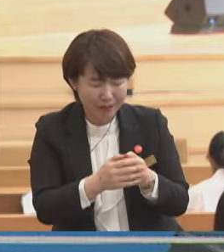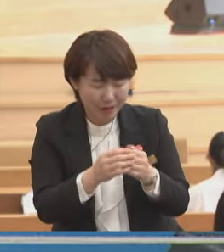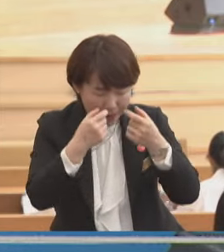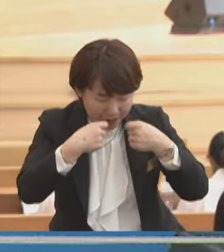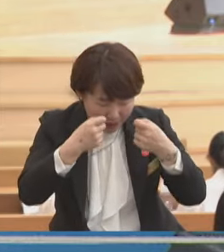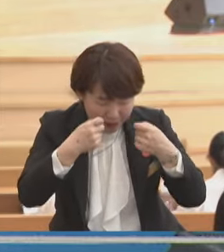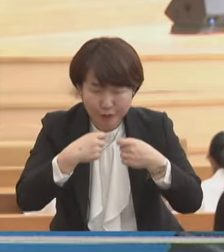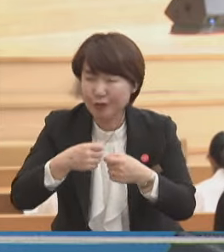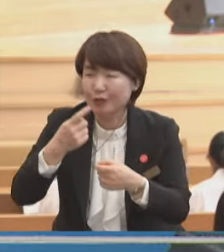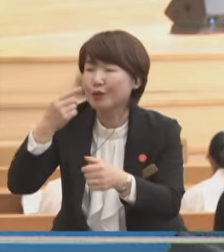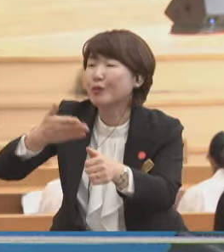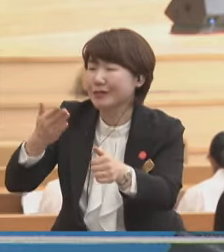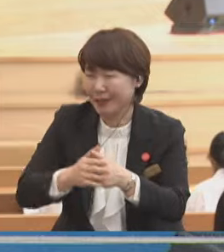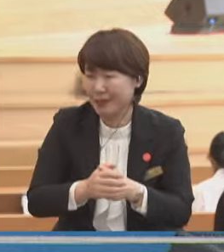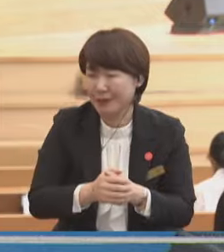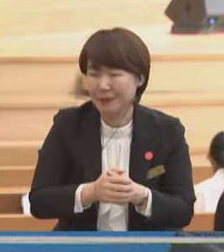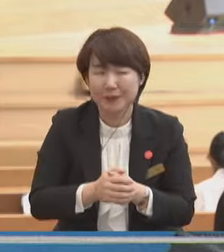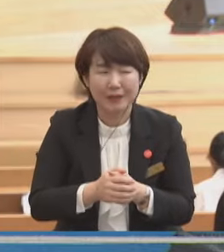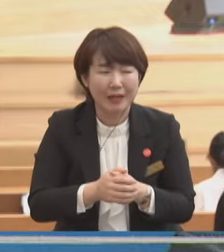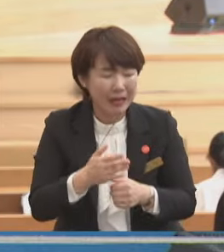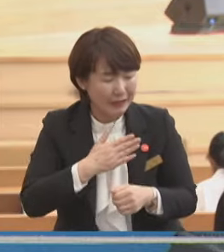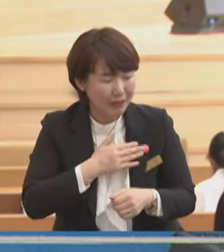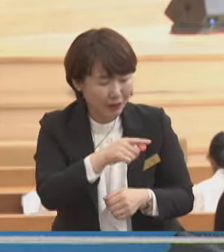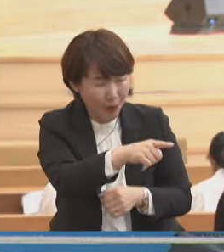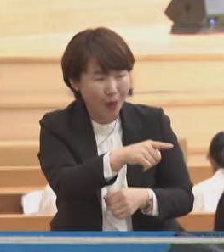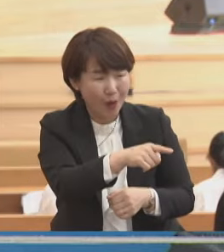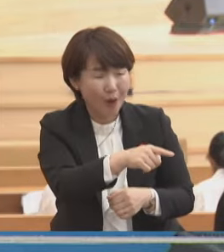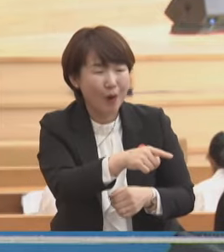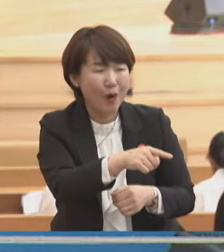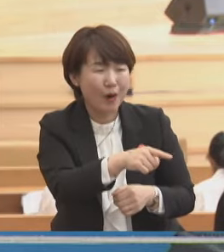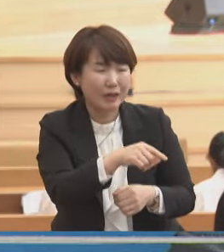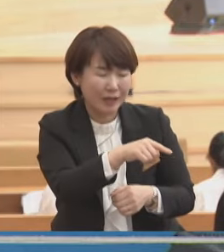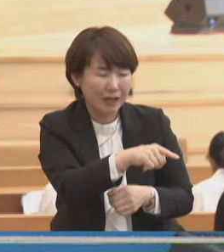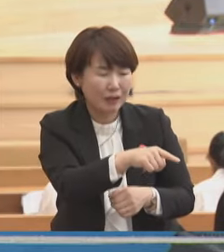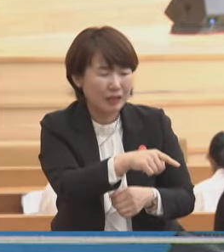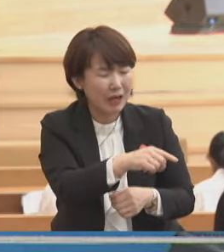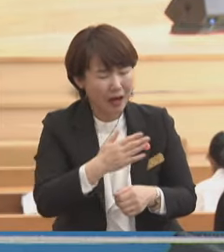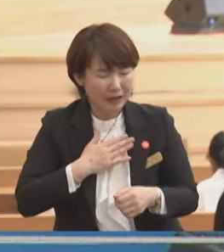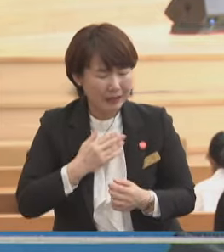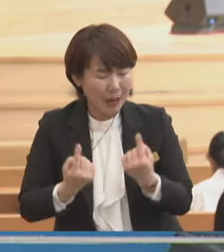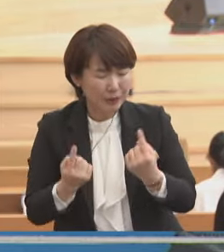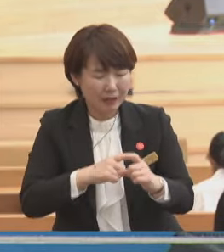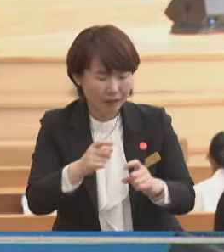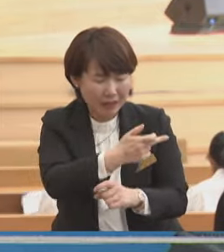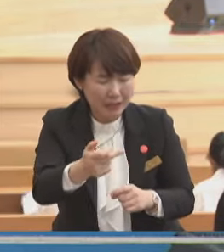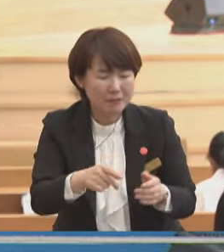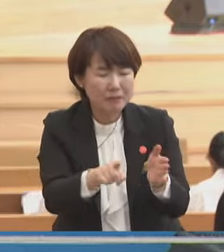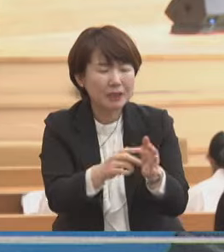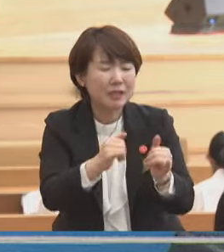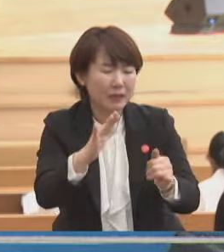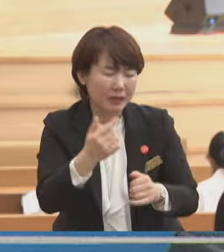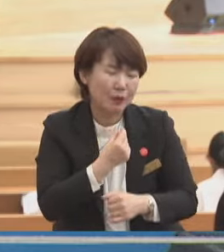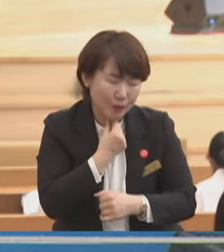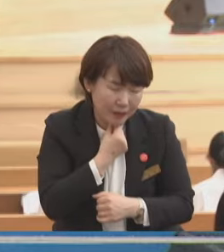나는 네가 나보다 더 큰 믿음의 사람이 되면 참